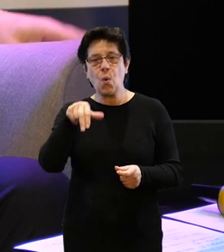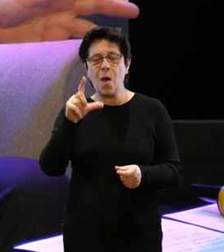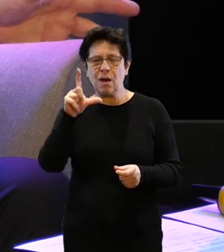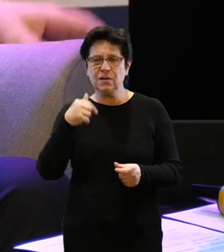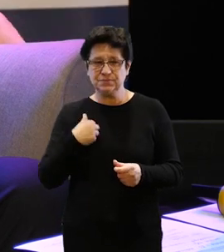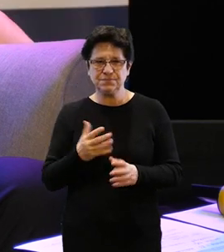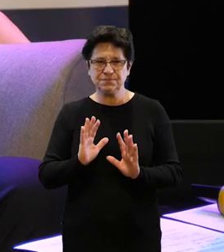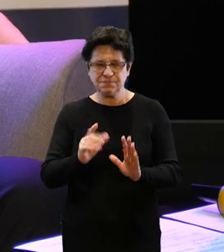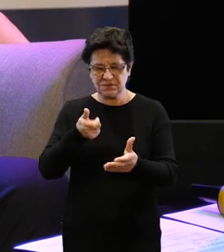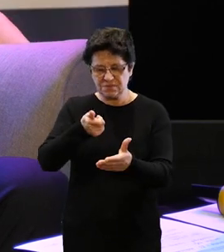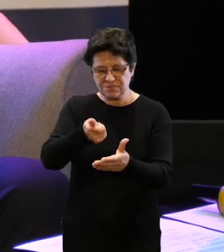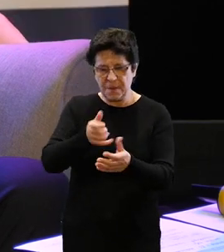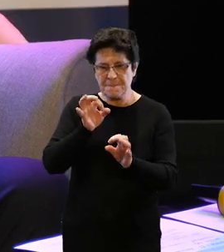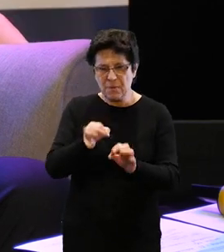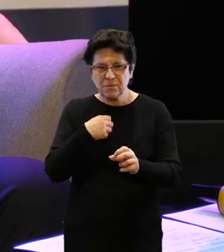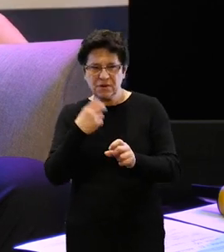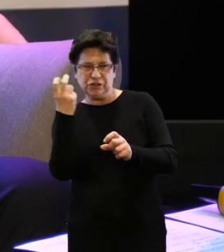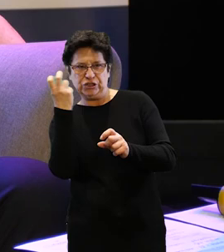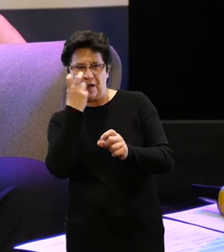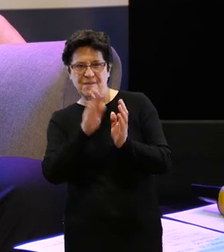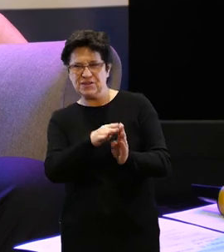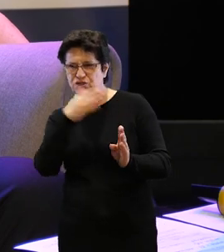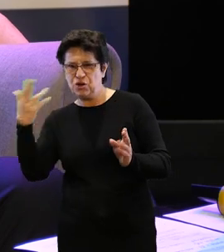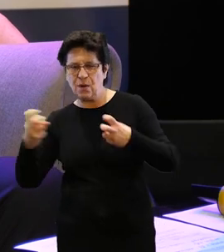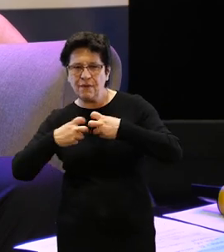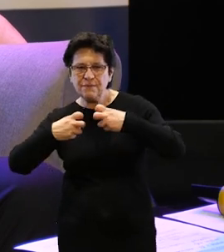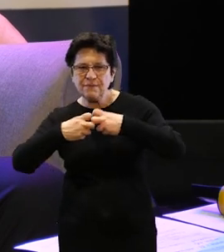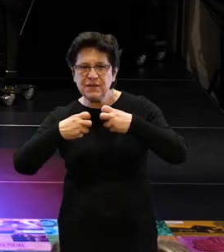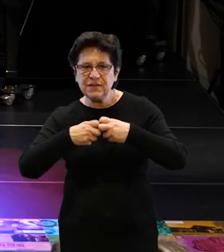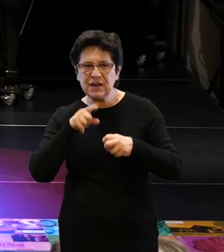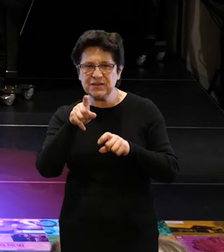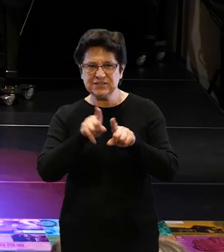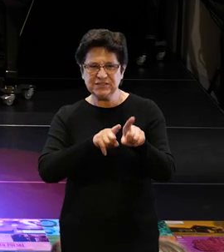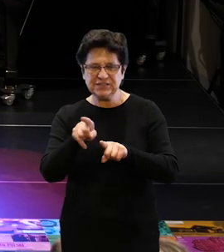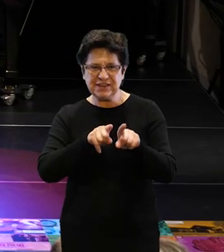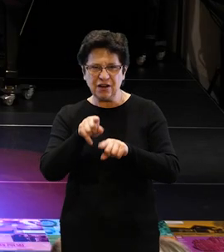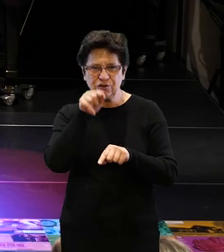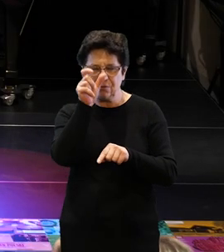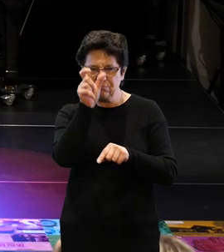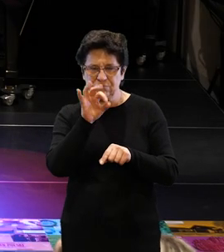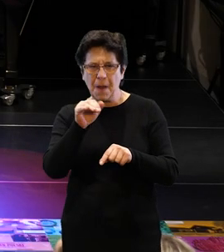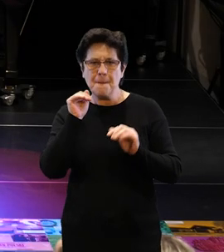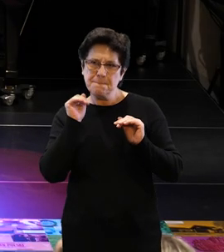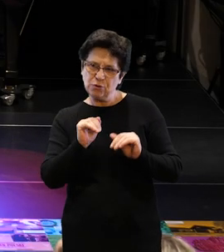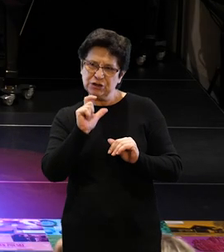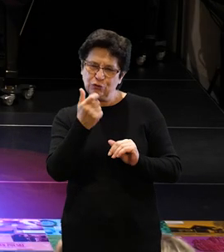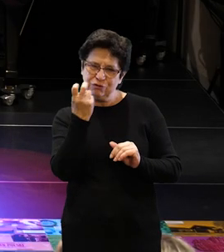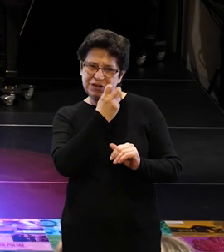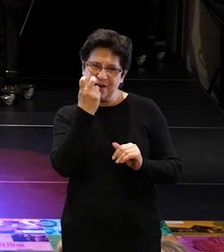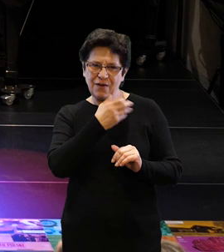nowoczesności No jest to naprawdę ciekawa rzecz że dzięki takim znaczkom piktograficzny można się coś